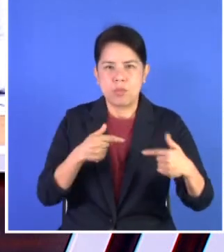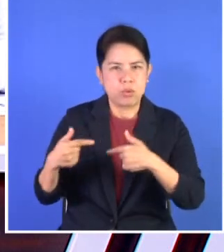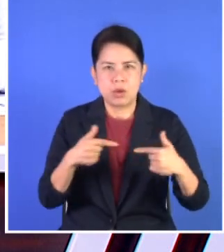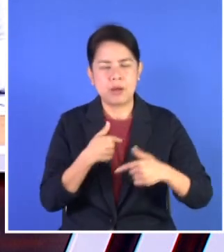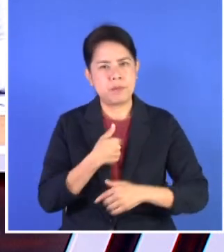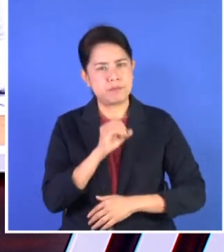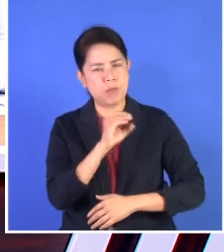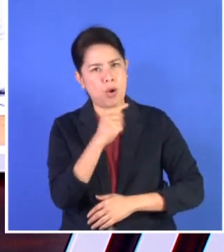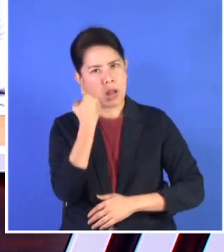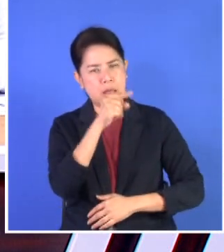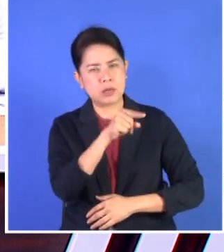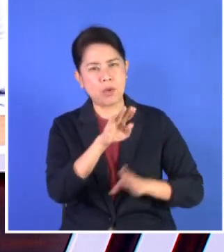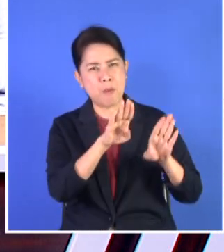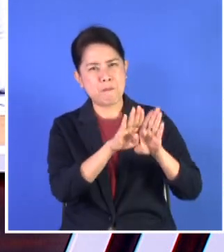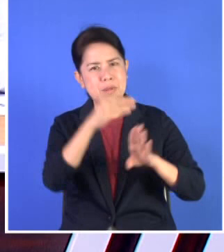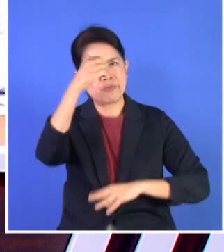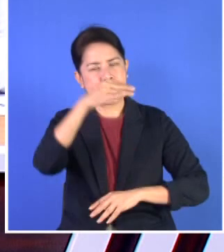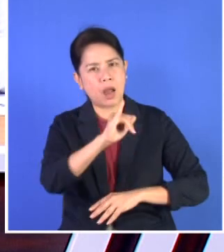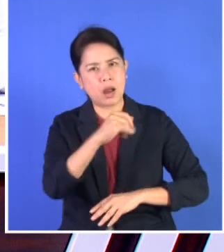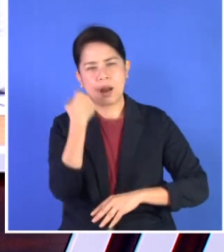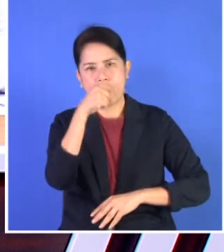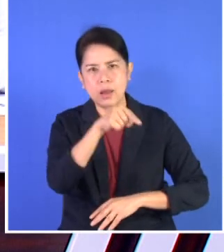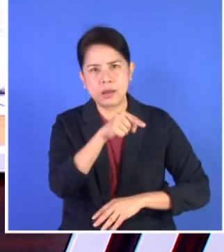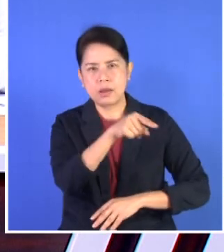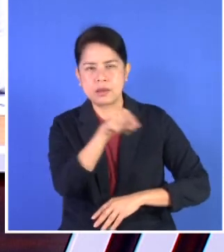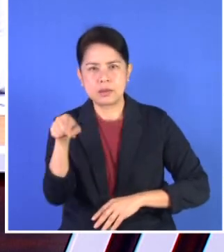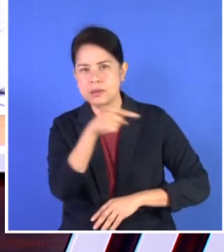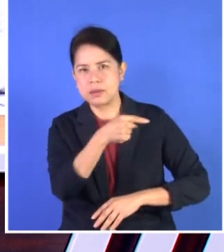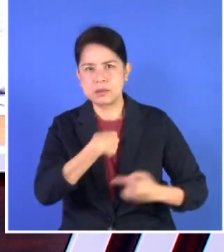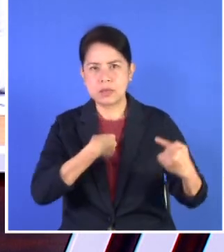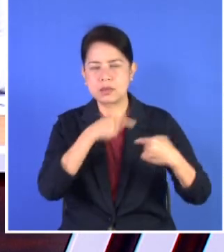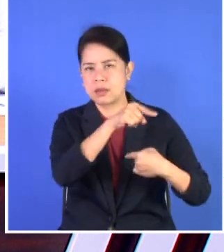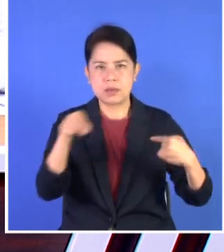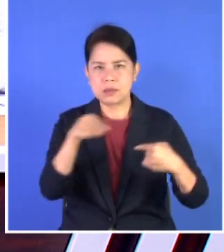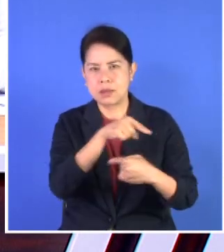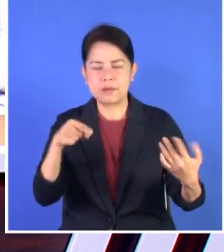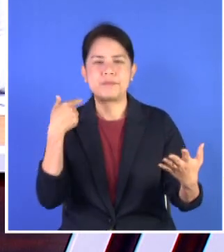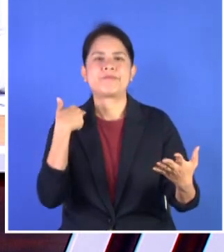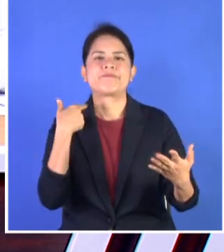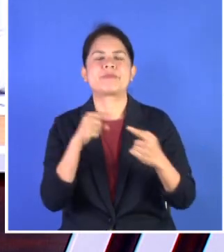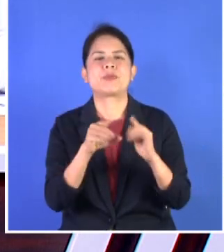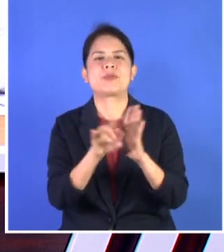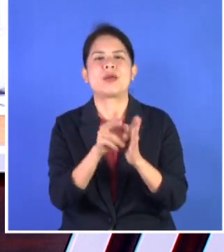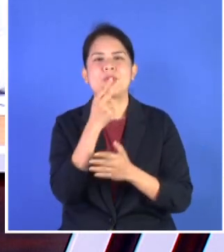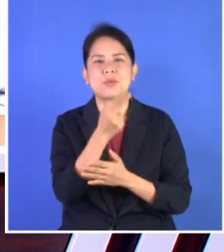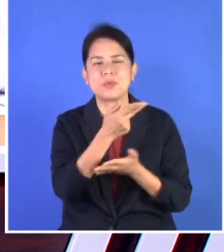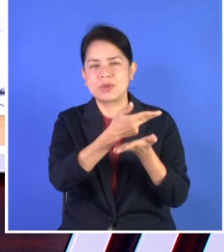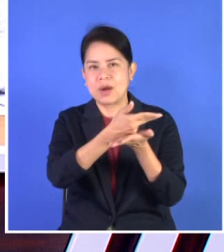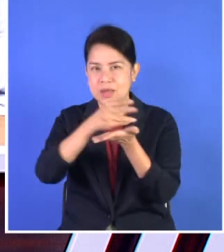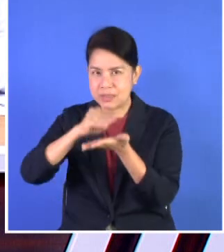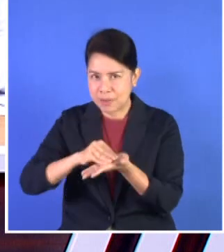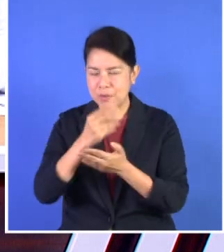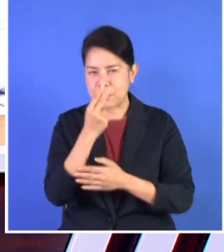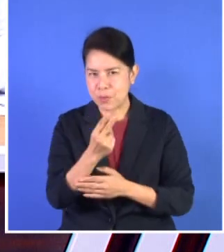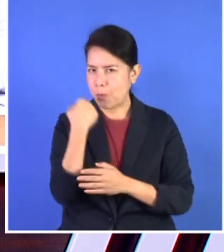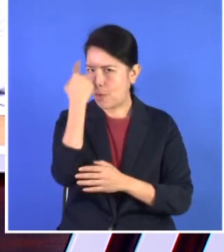ไฟเถียงกันเรื่องเนี้ยทะเลาะกันเรื่องเนี้ยใครลืมปิดไฟสุดท้ายต้องให้กล้องวงจรปิดตัดสินให้กล้องวงจรปิดจับ